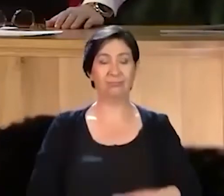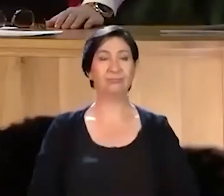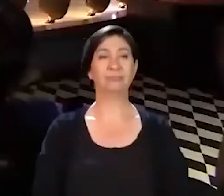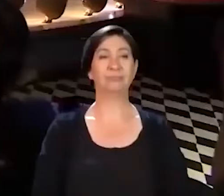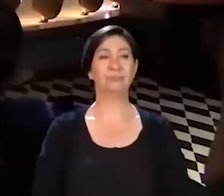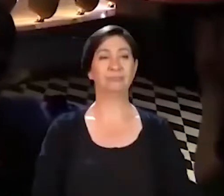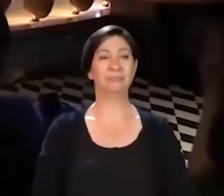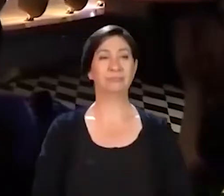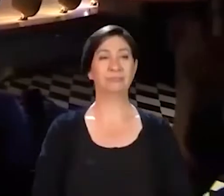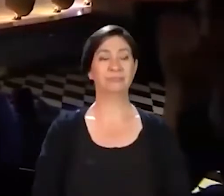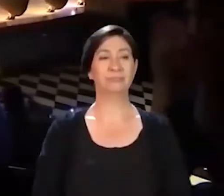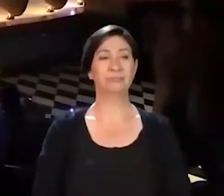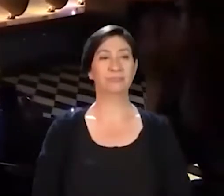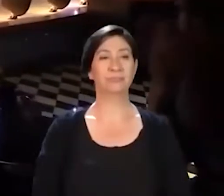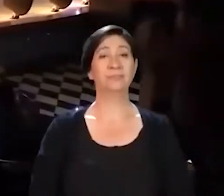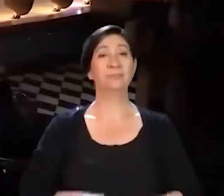ve